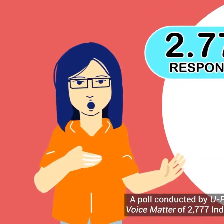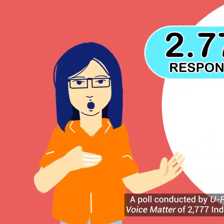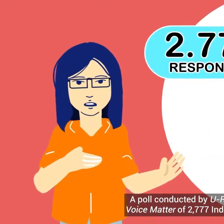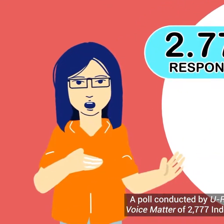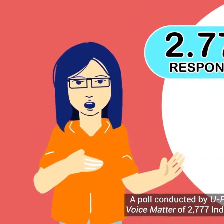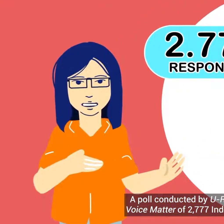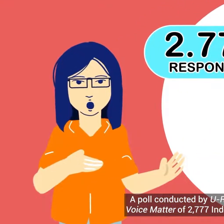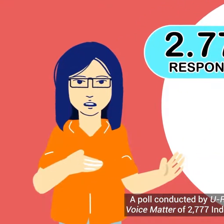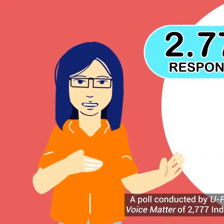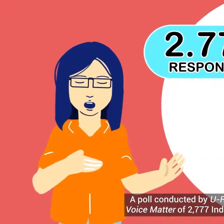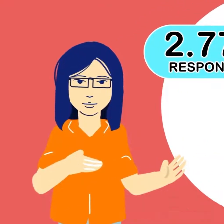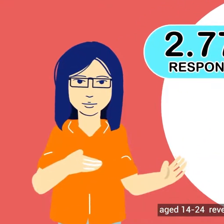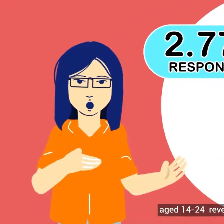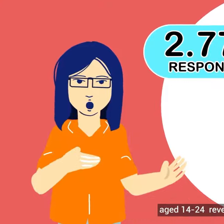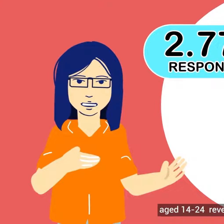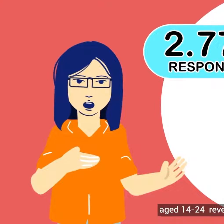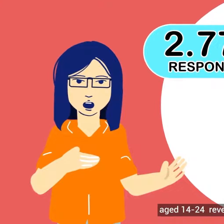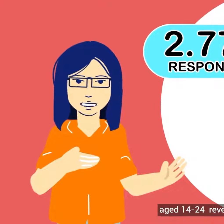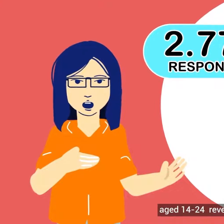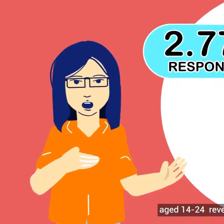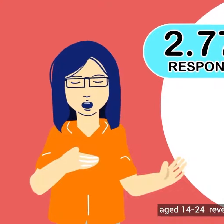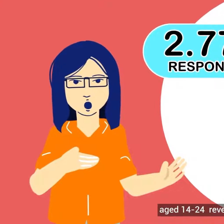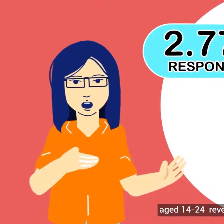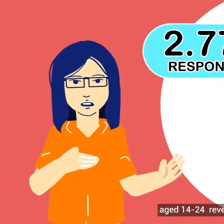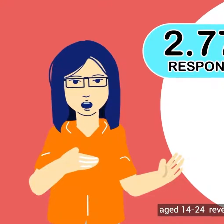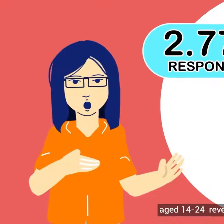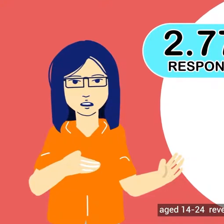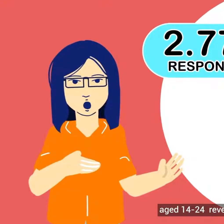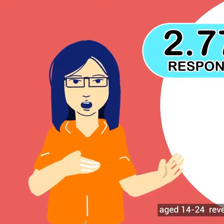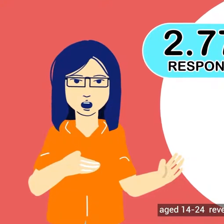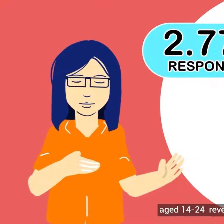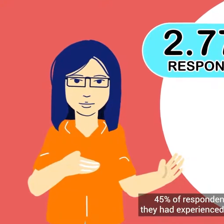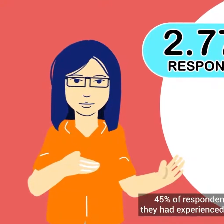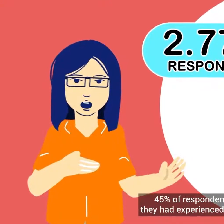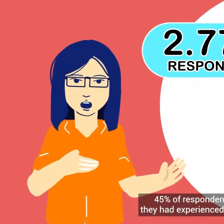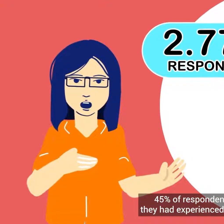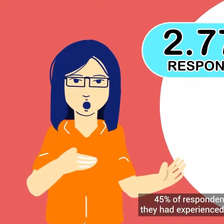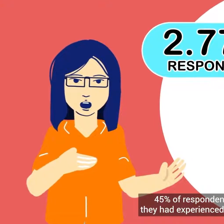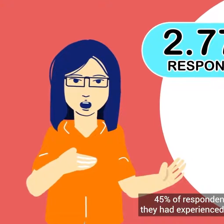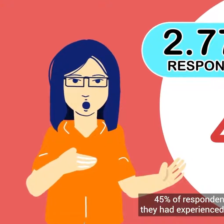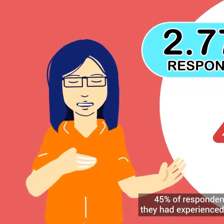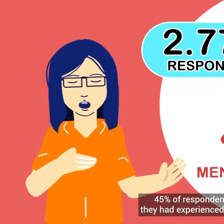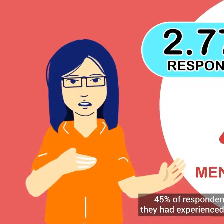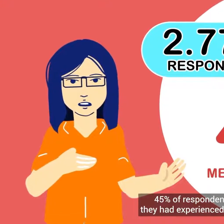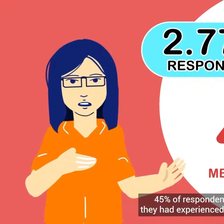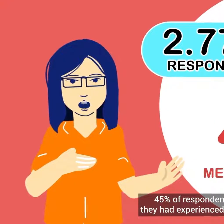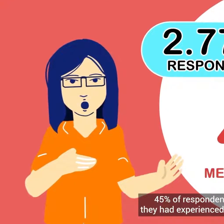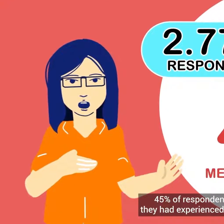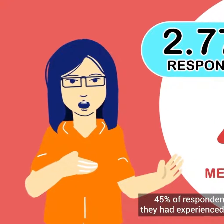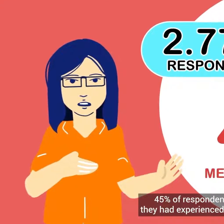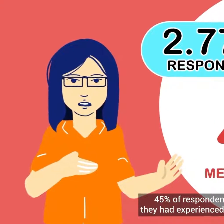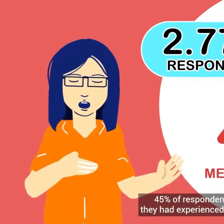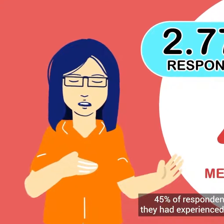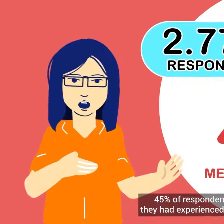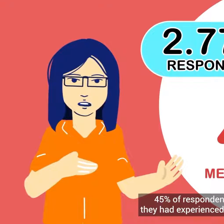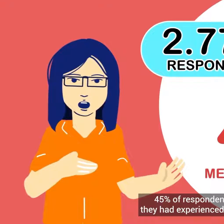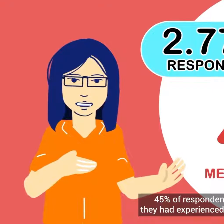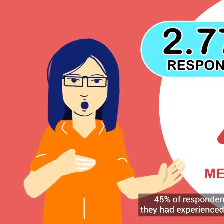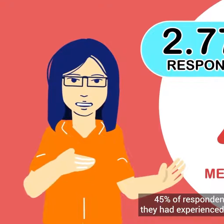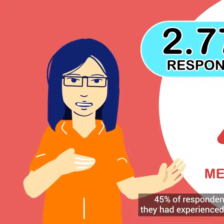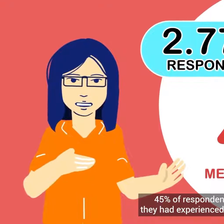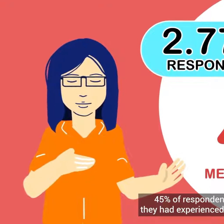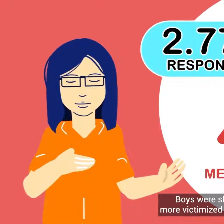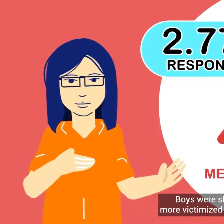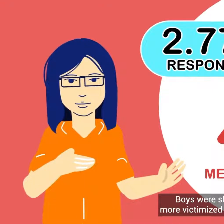2.777 remaja Indonesia usia 14-24 tahun mengungkap bahwa 45% melaporkan mereka pernah